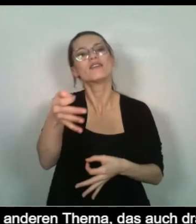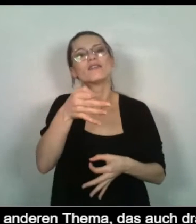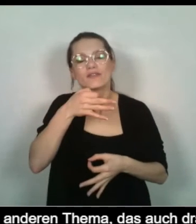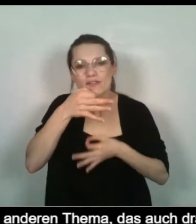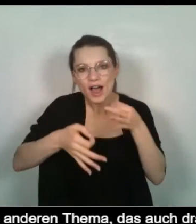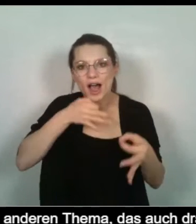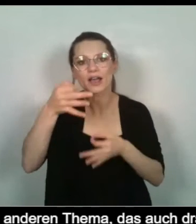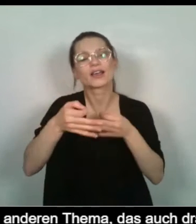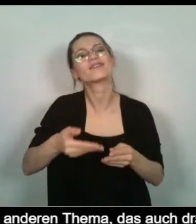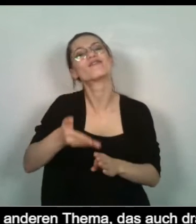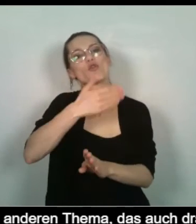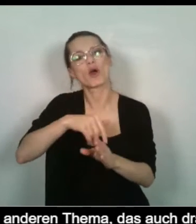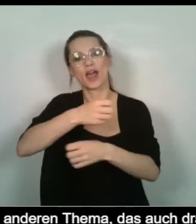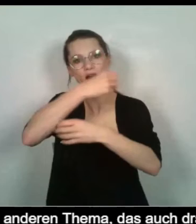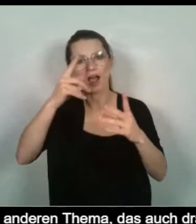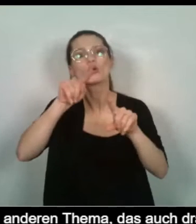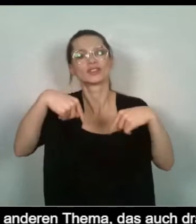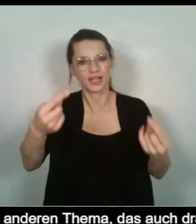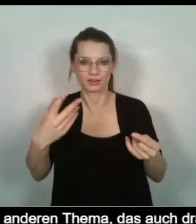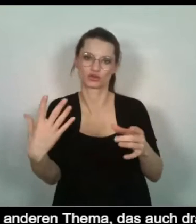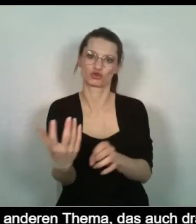geklärt kriegen, damit es am Ende gelingt.